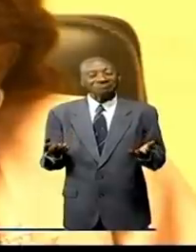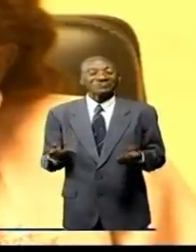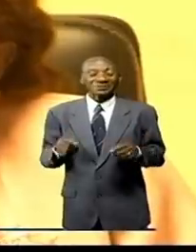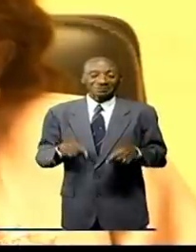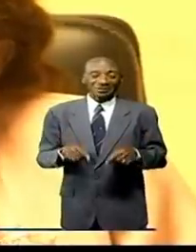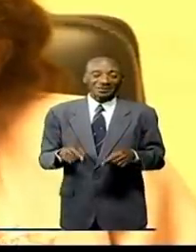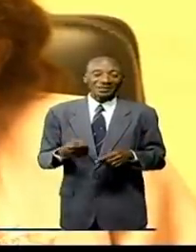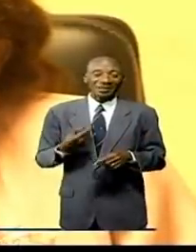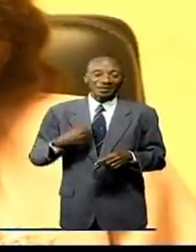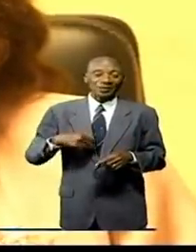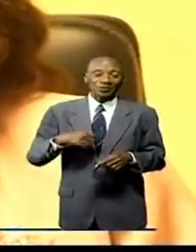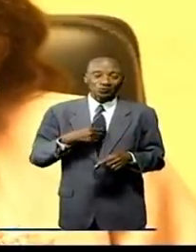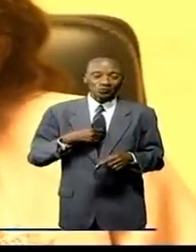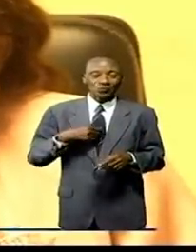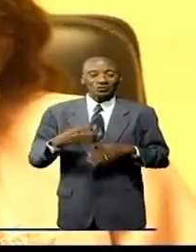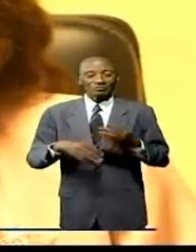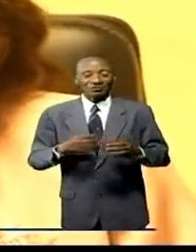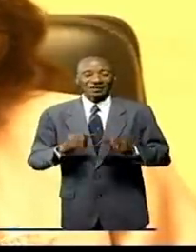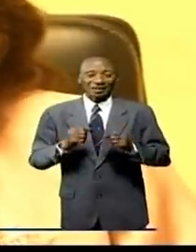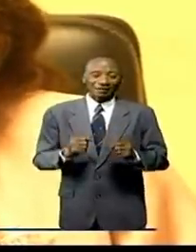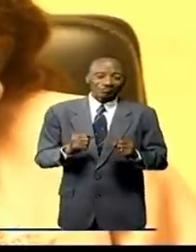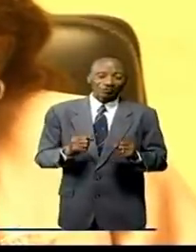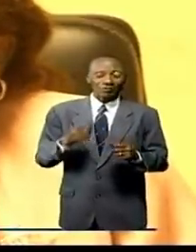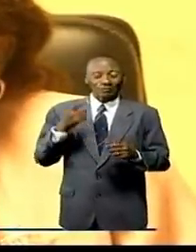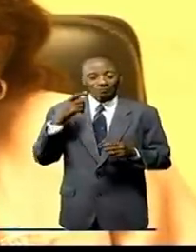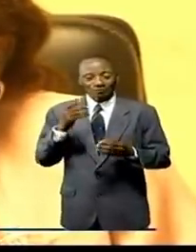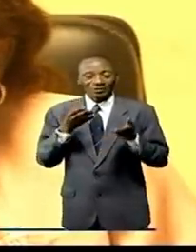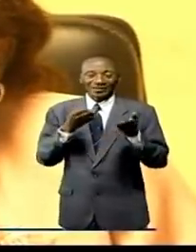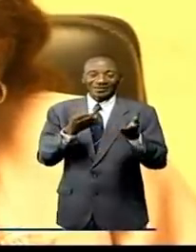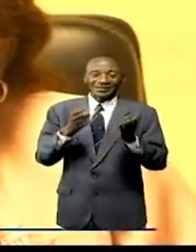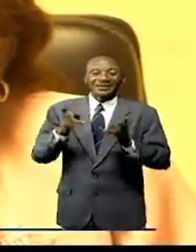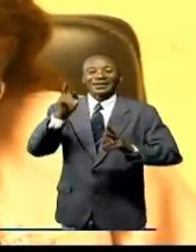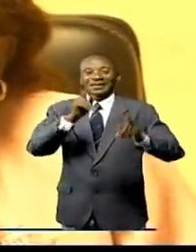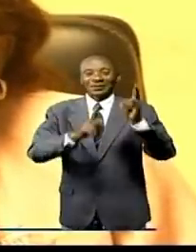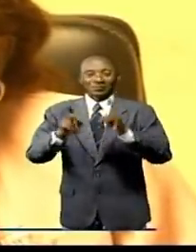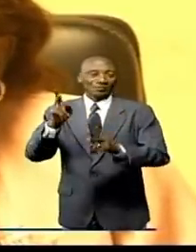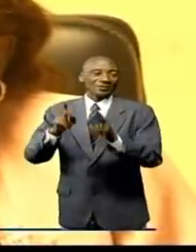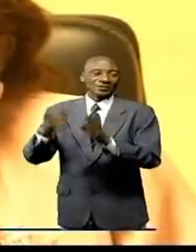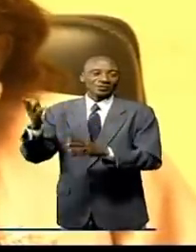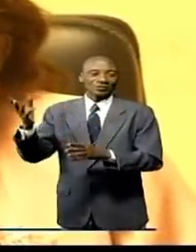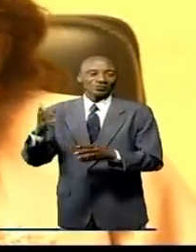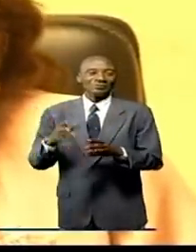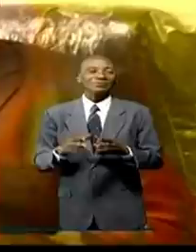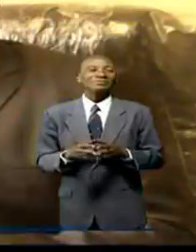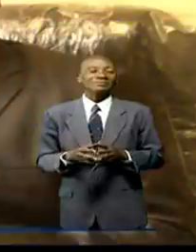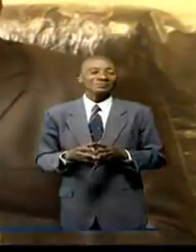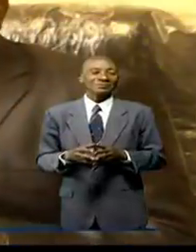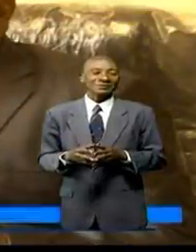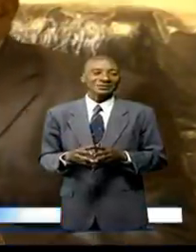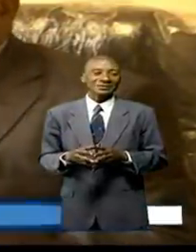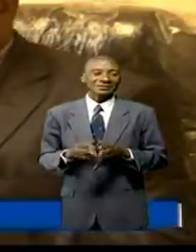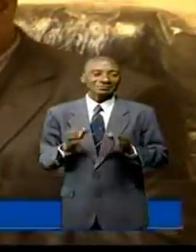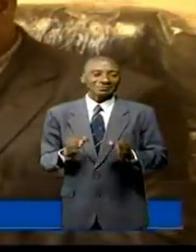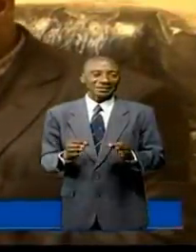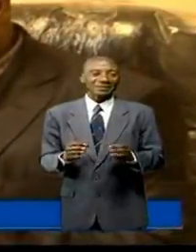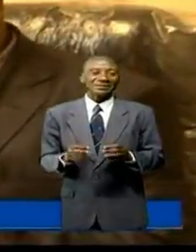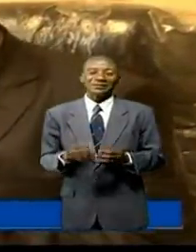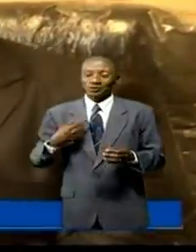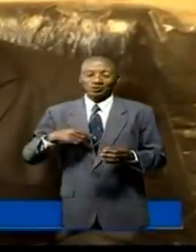amener quelque chose de bien à la population. Ce sont les conditions de vie, en fait, qui découragent. Non, il faut reconnaître